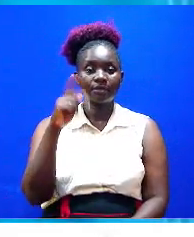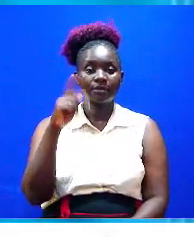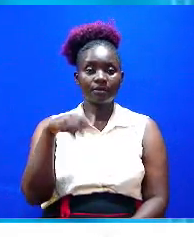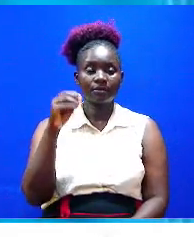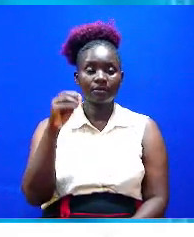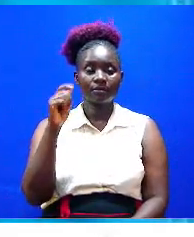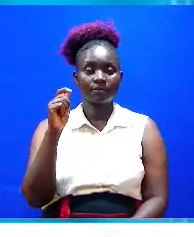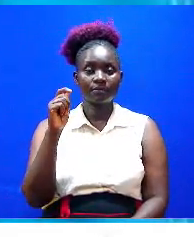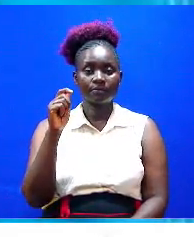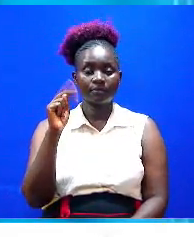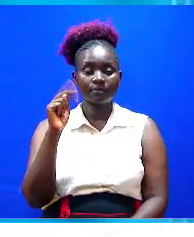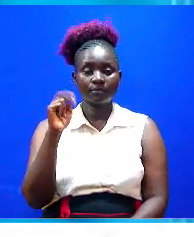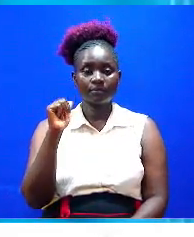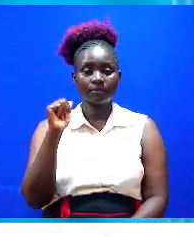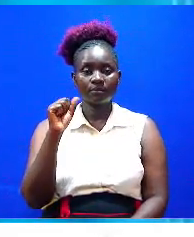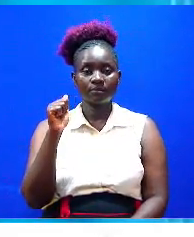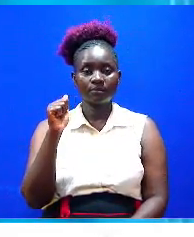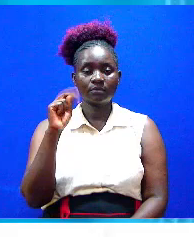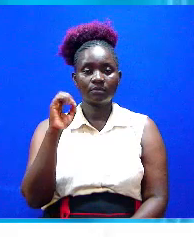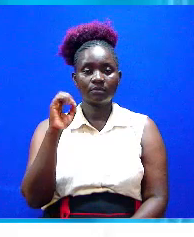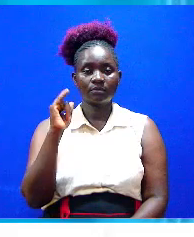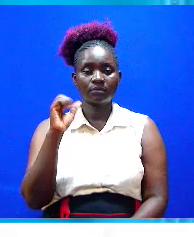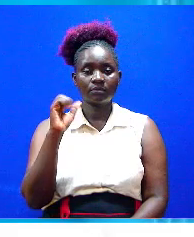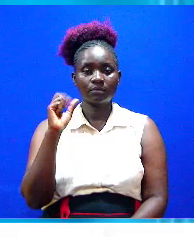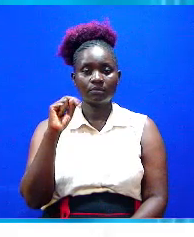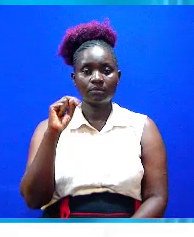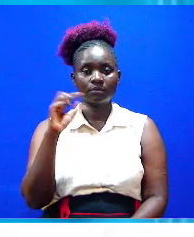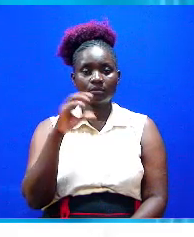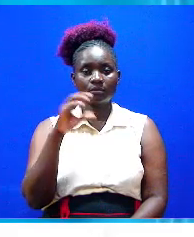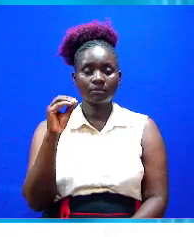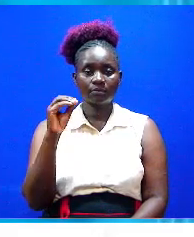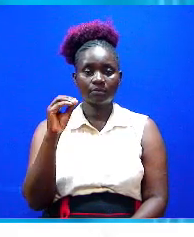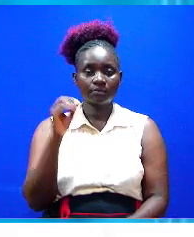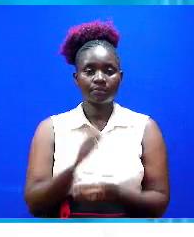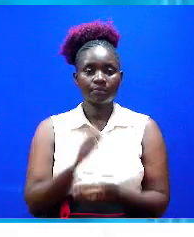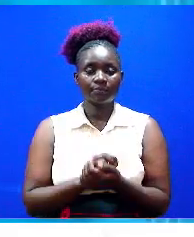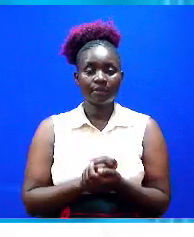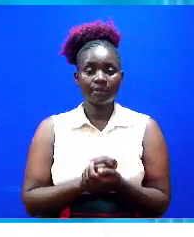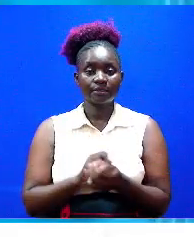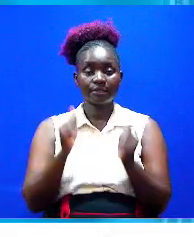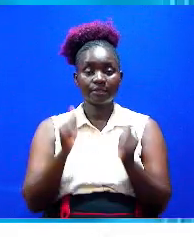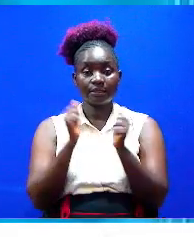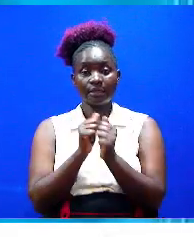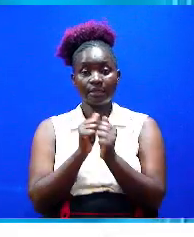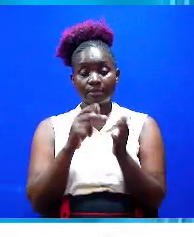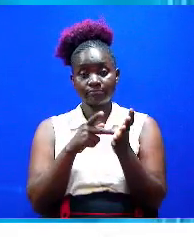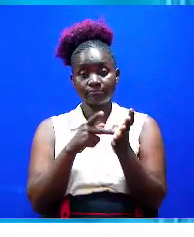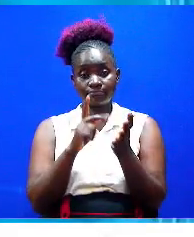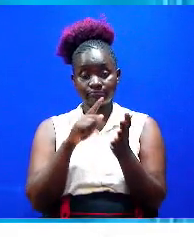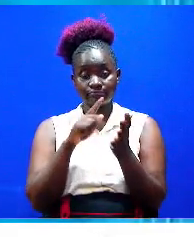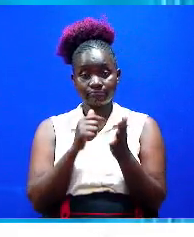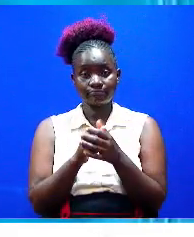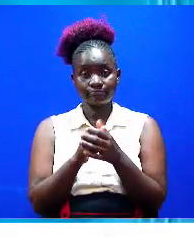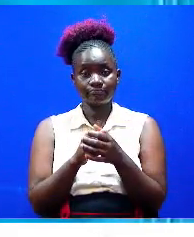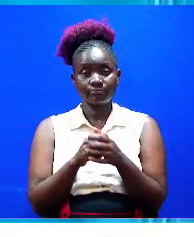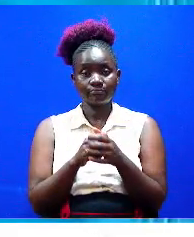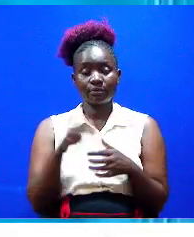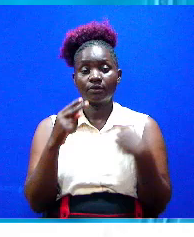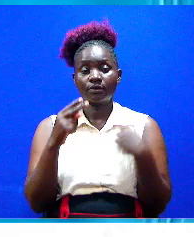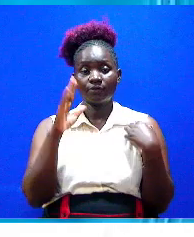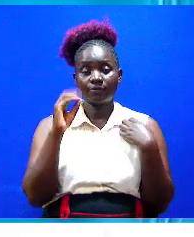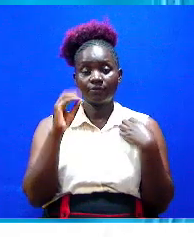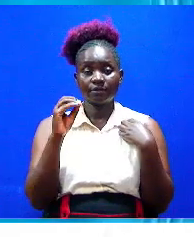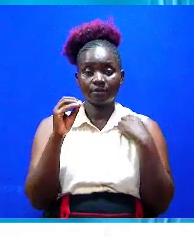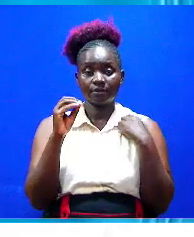Nyansiongo, tukagenda meukene, yeye koko sirivu ikomi. Omu uko ya omu uko uru 2500. Na